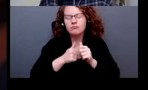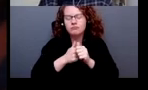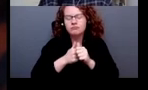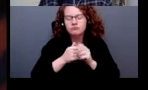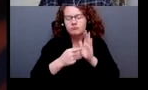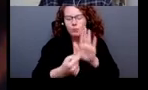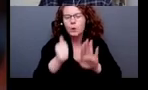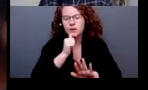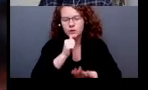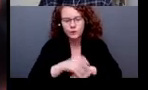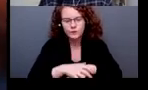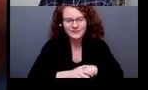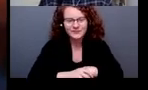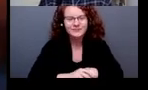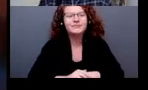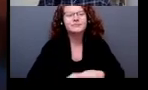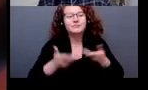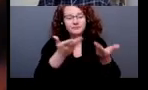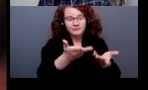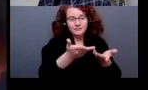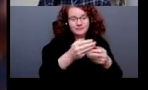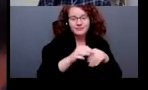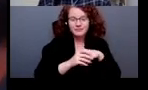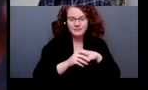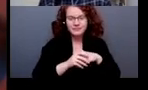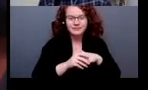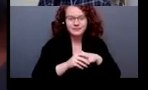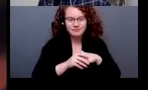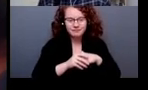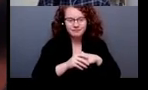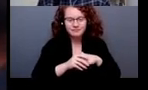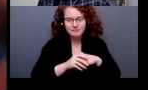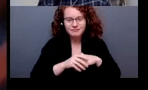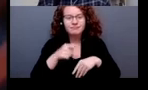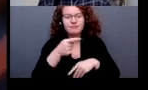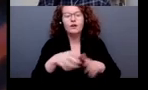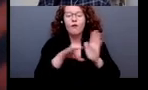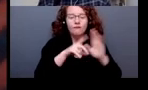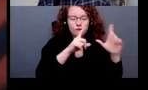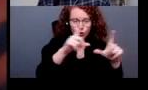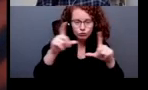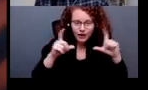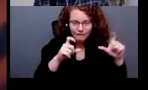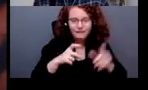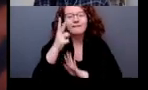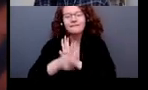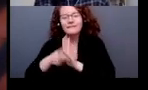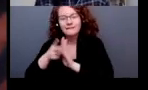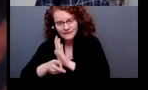support, on a travaillé aussi avec d'autres outils comme la photographie et comme la vidéo,